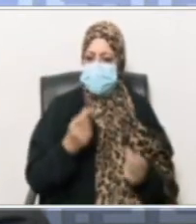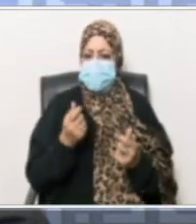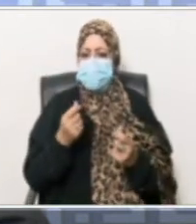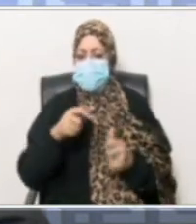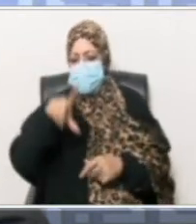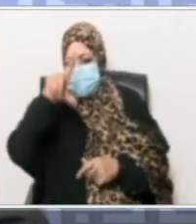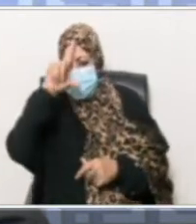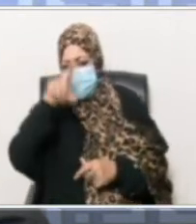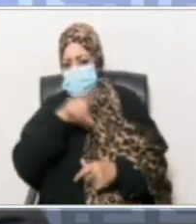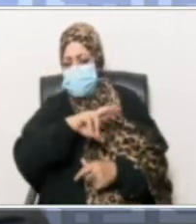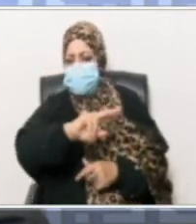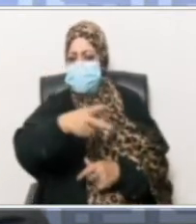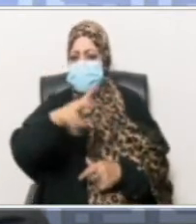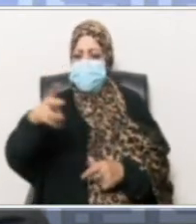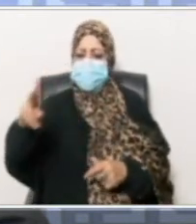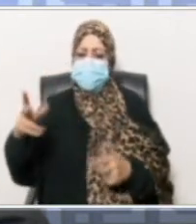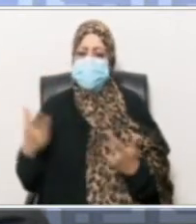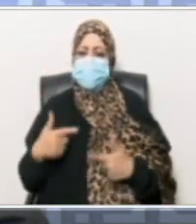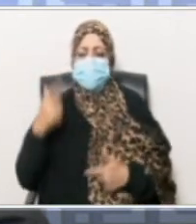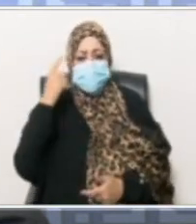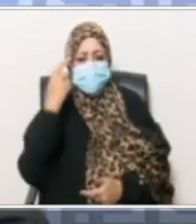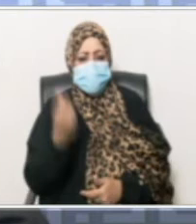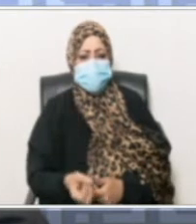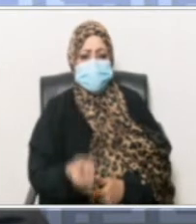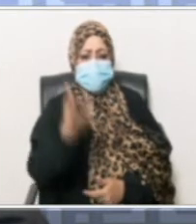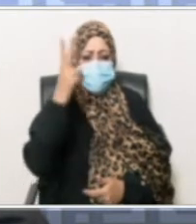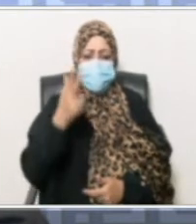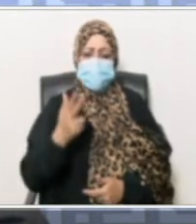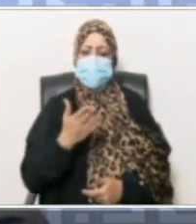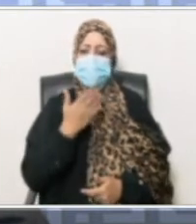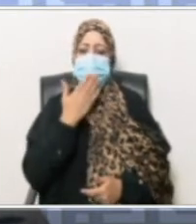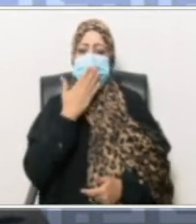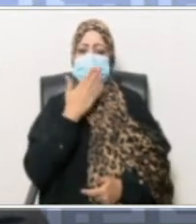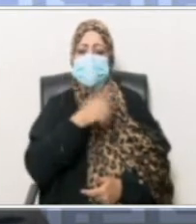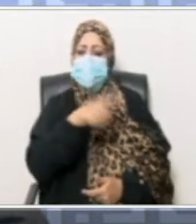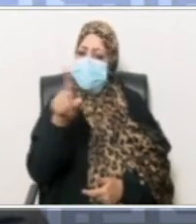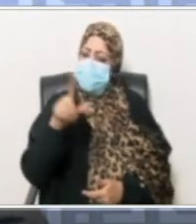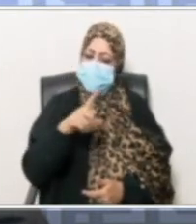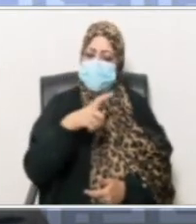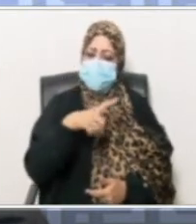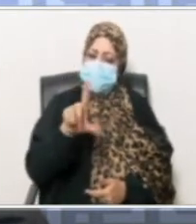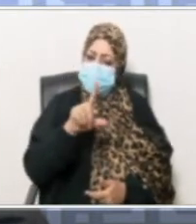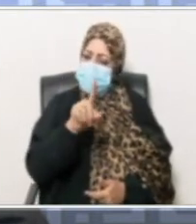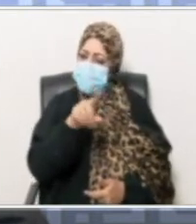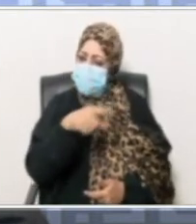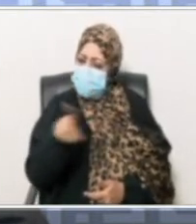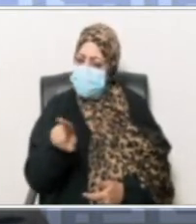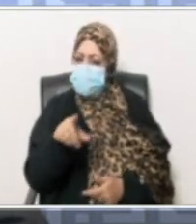فإذا تكلم الشيخ يصحح لهم ويبين لهم المعاملات كأنه فرد